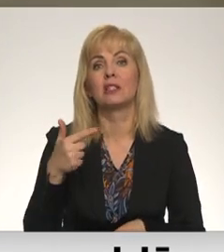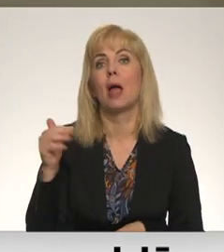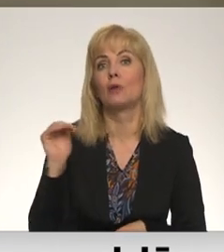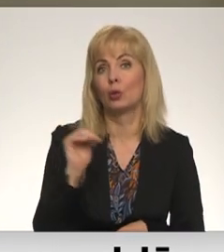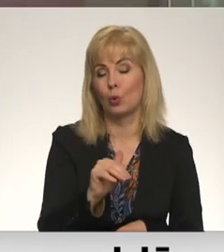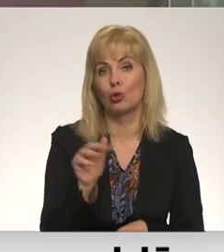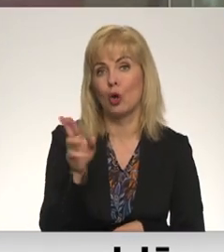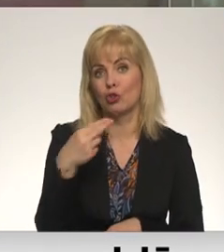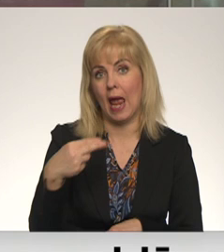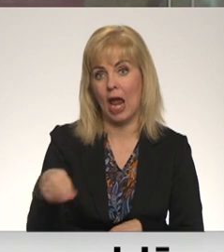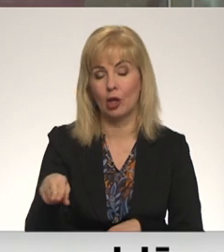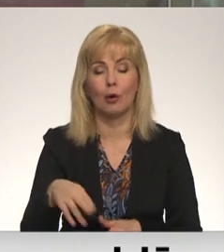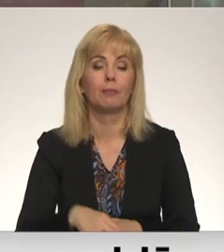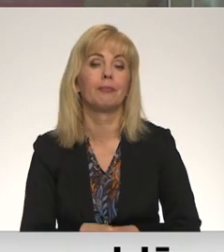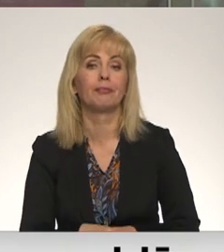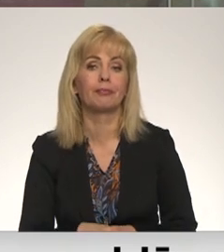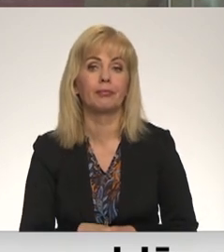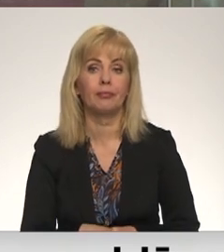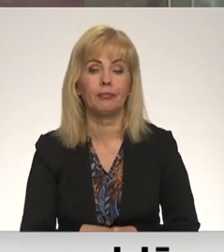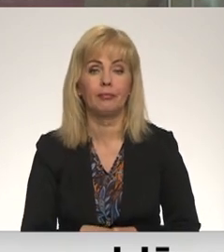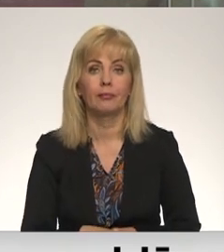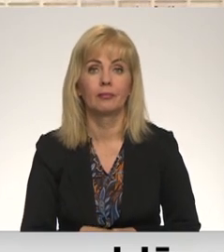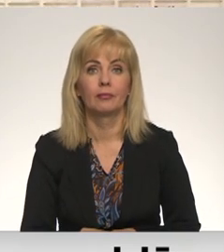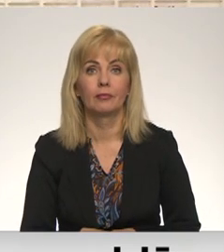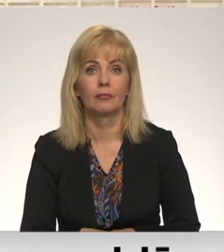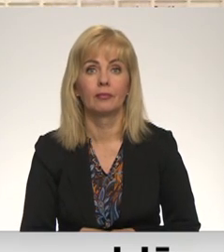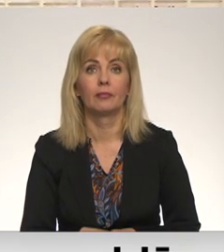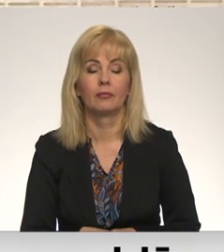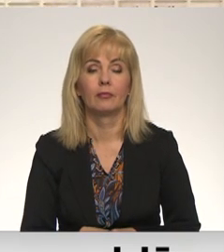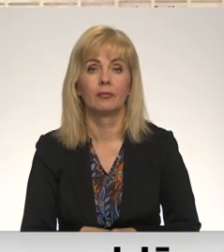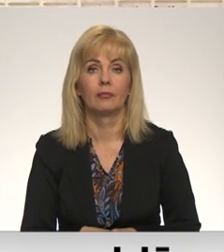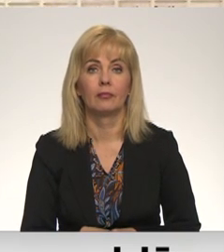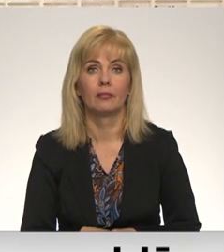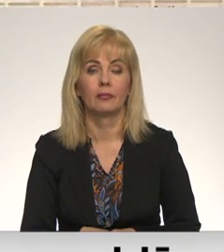tūkstoši eiro. Sandra Paegļkalne, Kaspars Daņiļevičs, Vidusdaugavas televīzija.